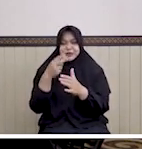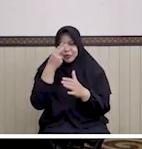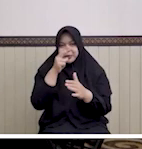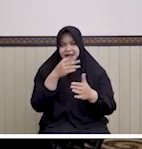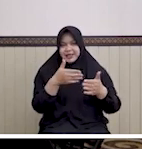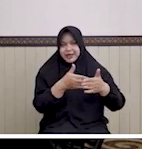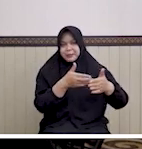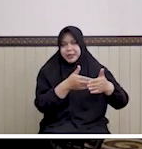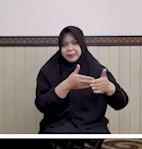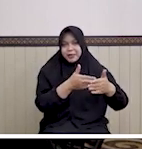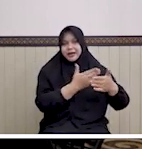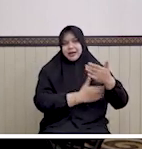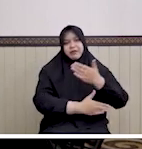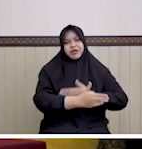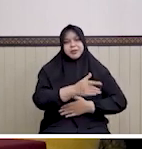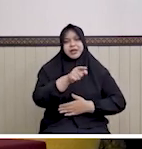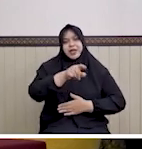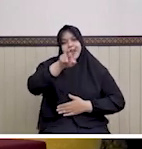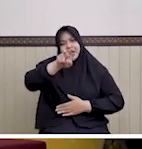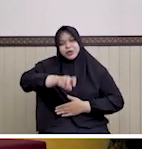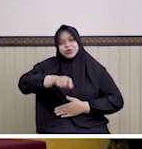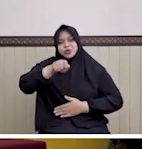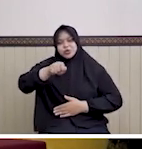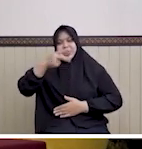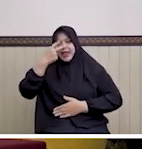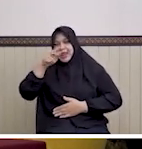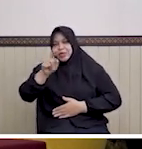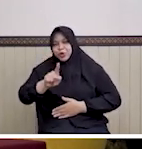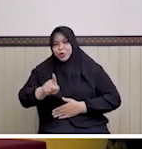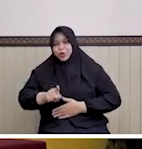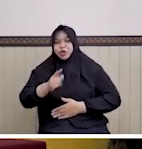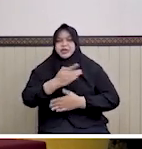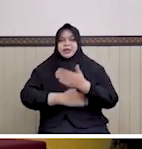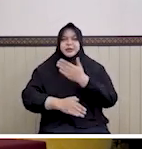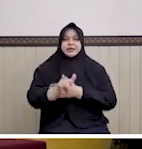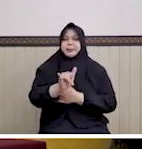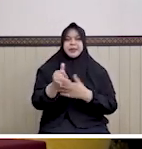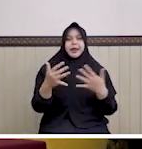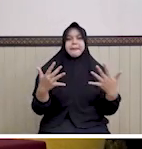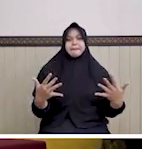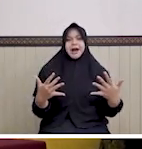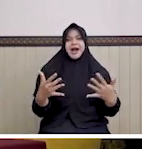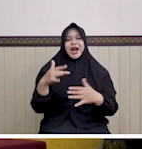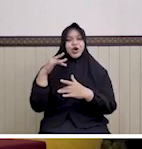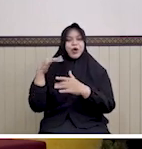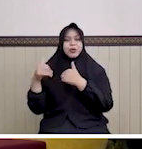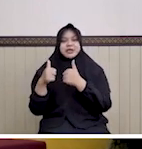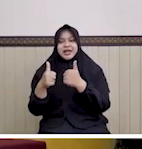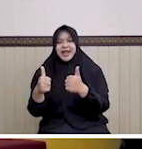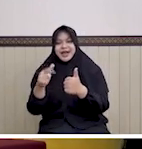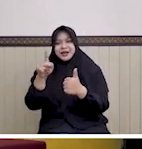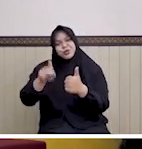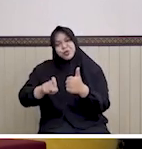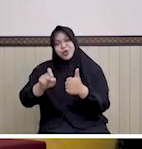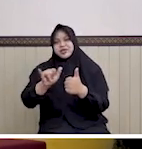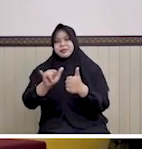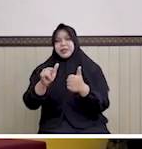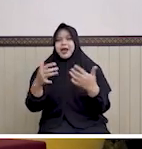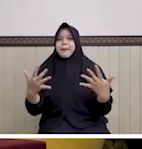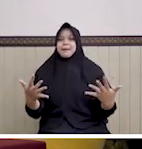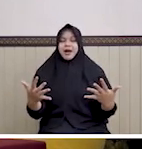ini betul-betul ini harus ini harus dilihat disabilitasnya Seperti apa akomodasi yang layak dia butuhkan